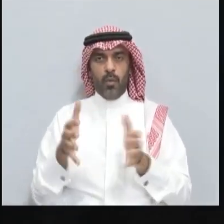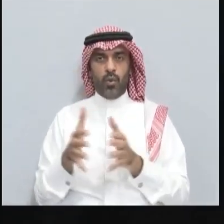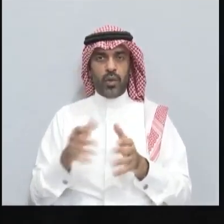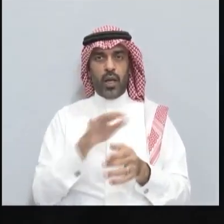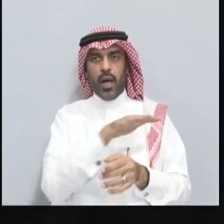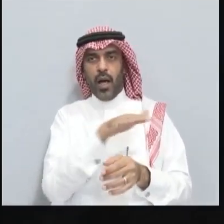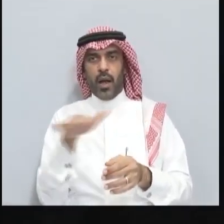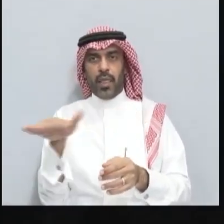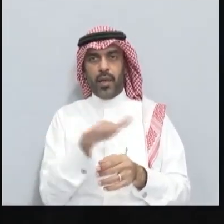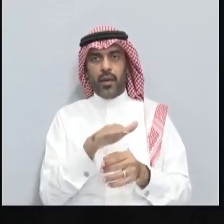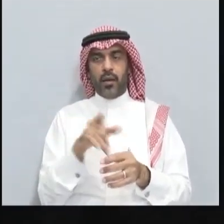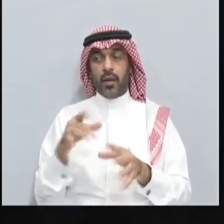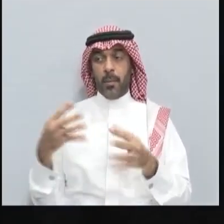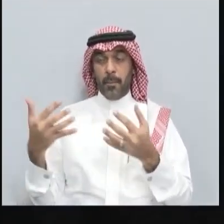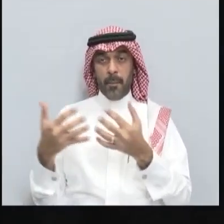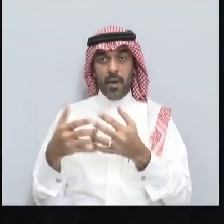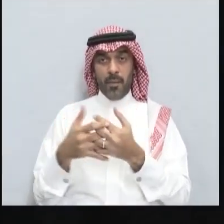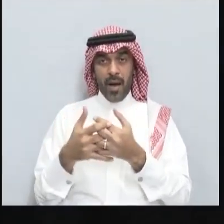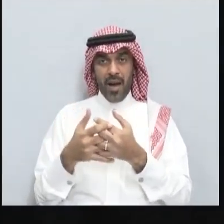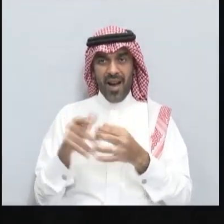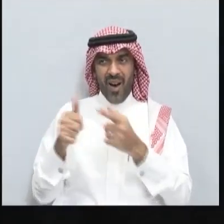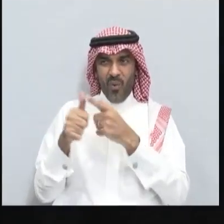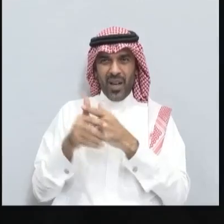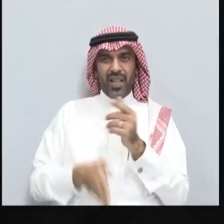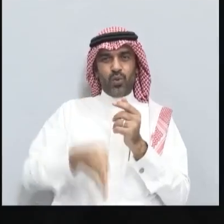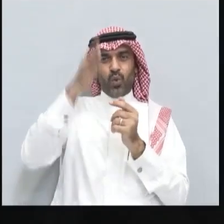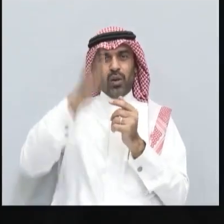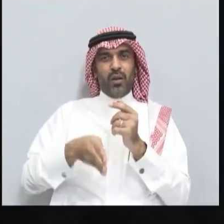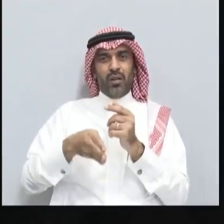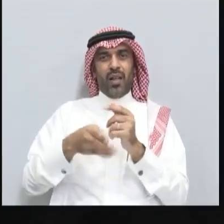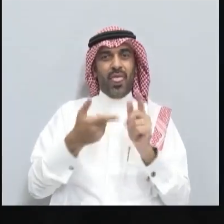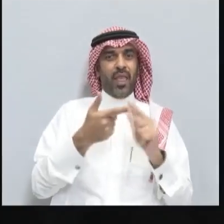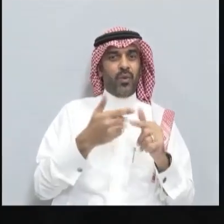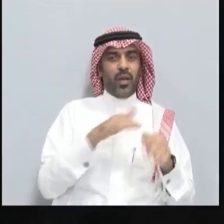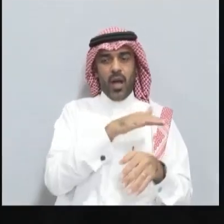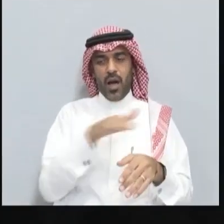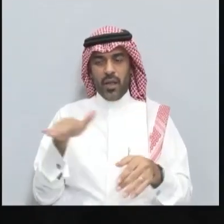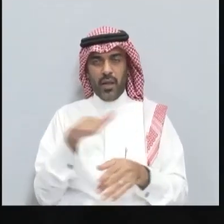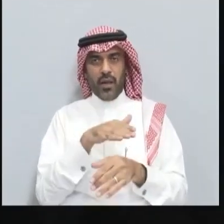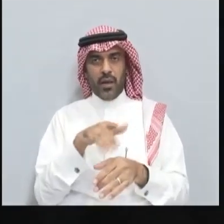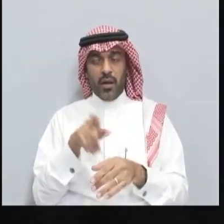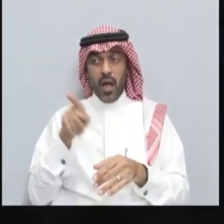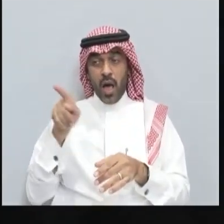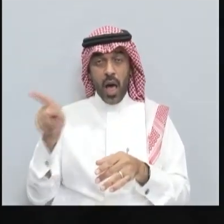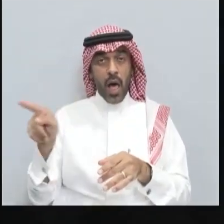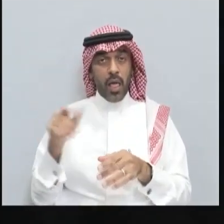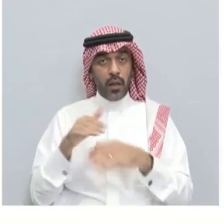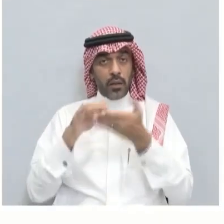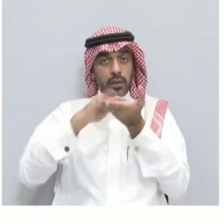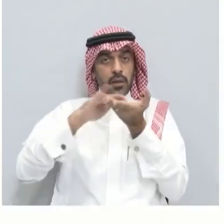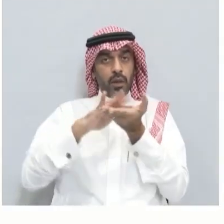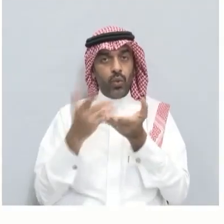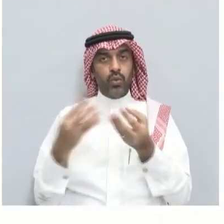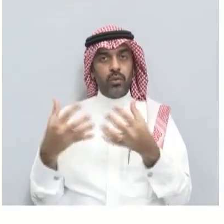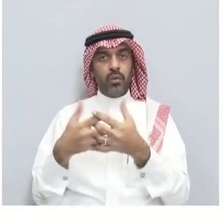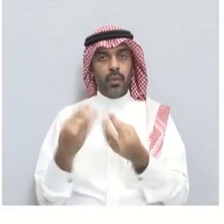ثانويه عموديه هذا هذا فبذلك يحدث دمار هائل شديد اذا هي اضعف